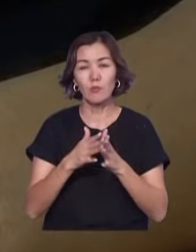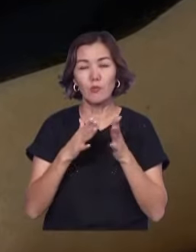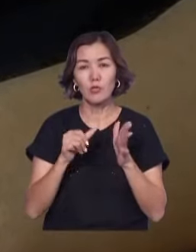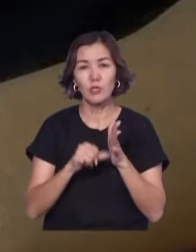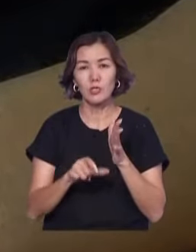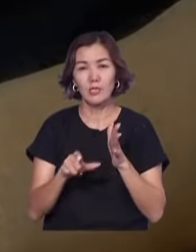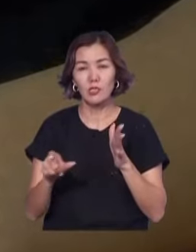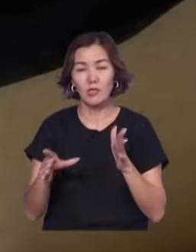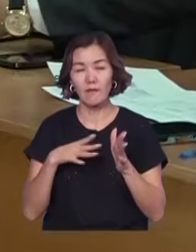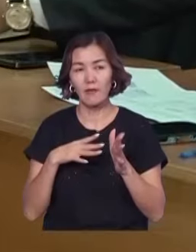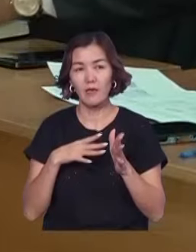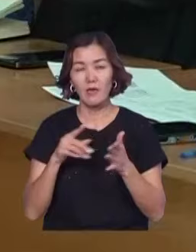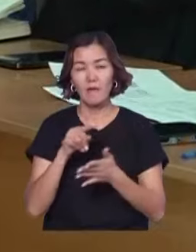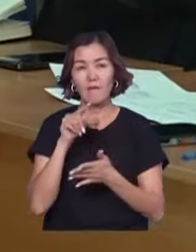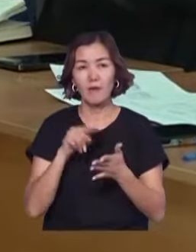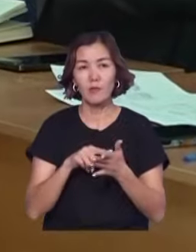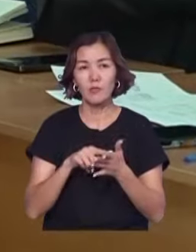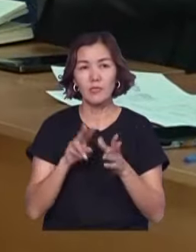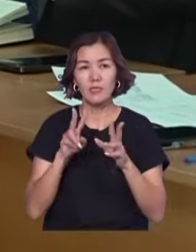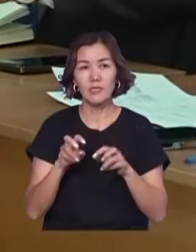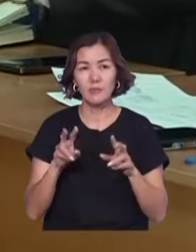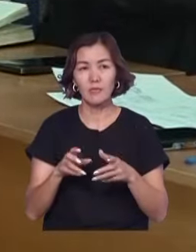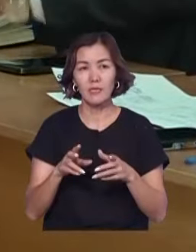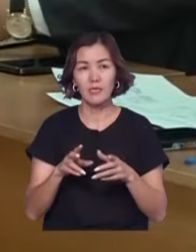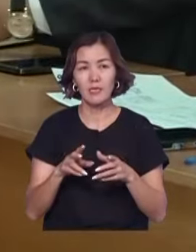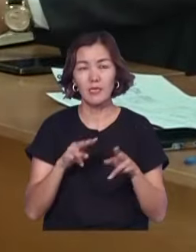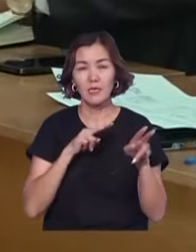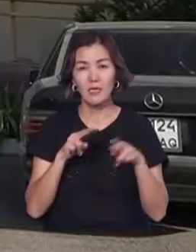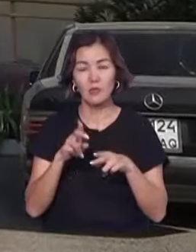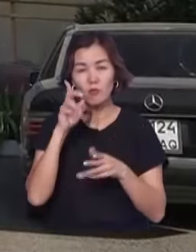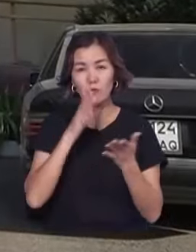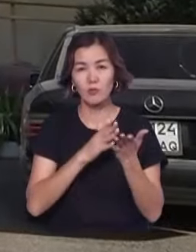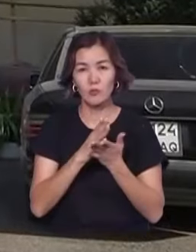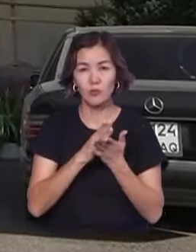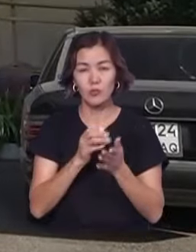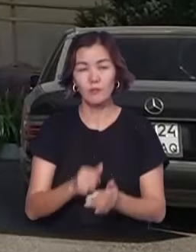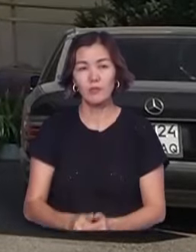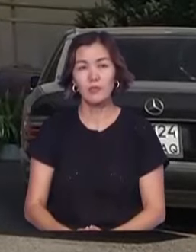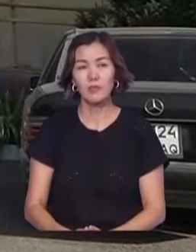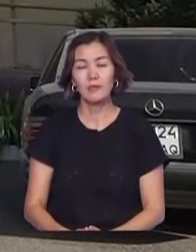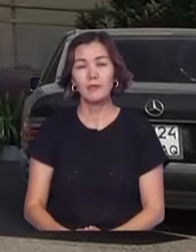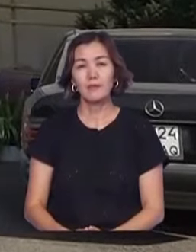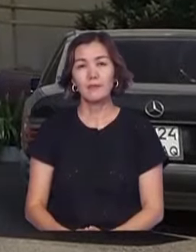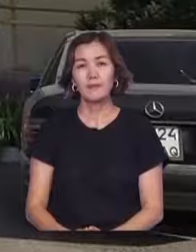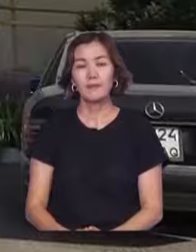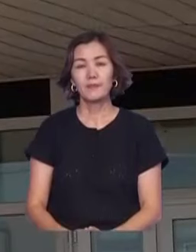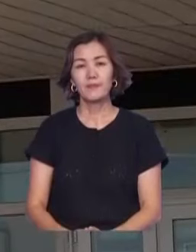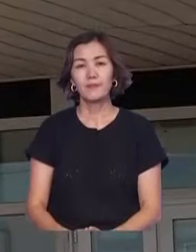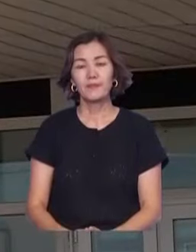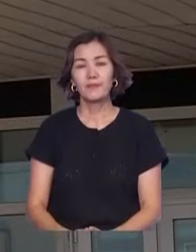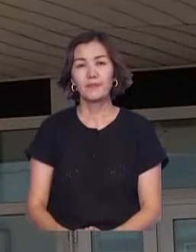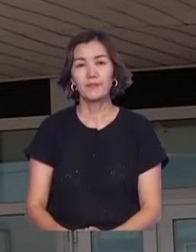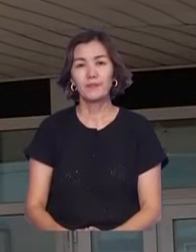600 граждан. Все поднятые вопросы были рассмотрены и взяты на контроль государственными служащими. Карина Закриева, Нурай Базархан,